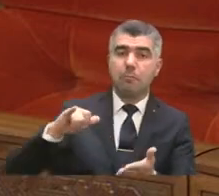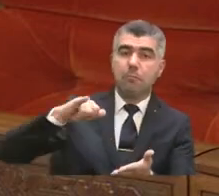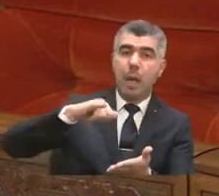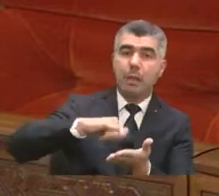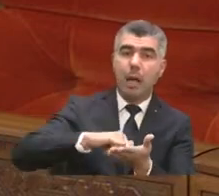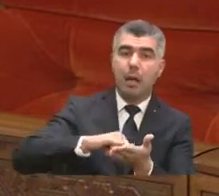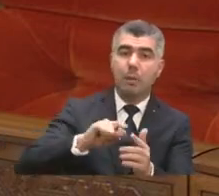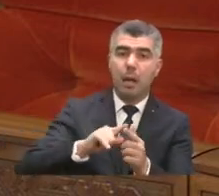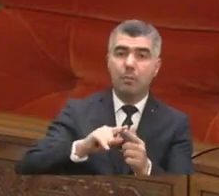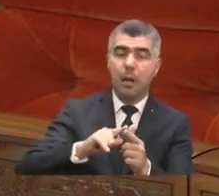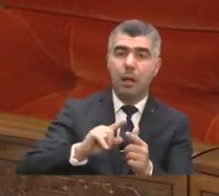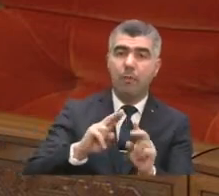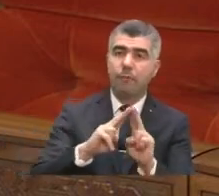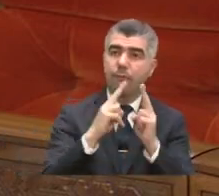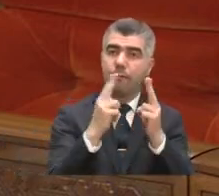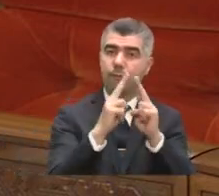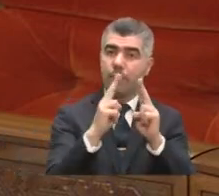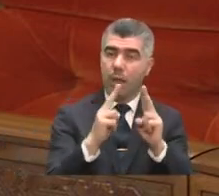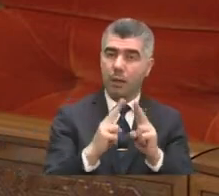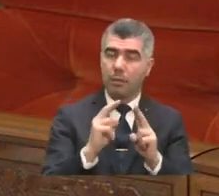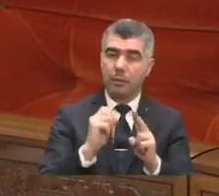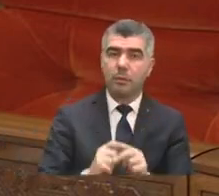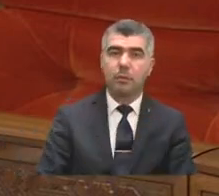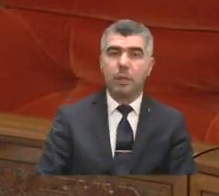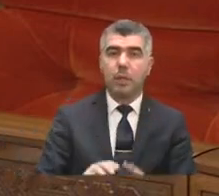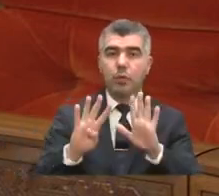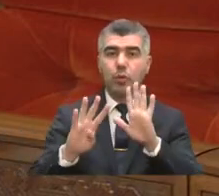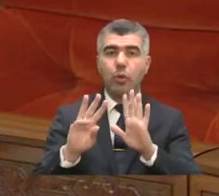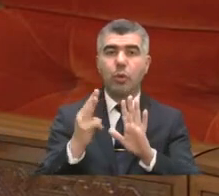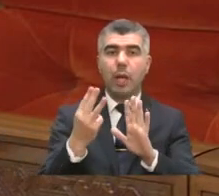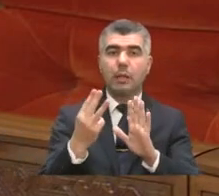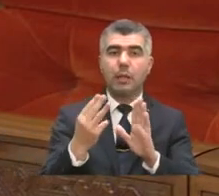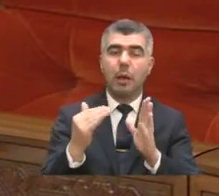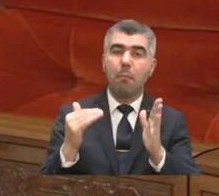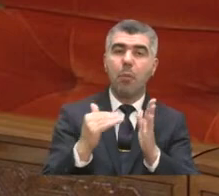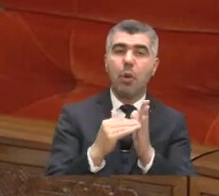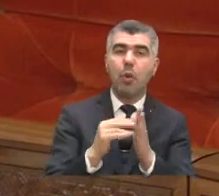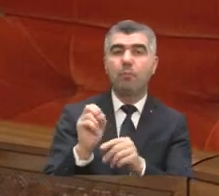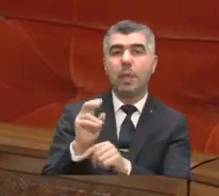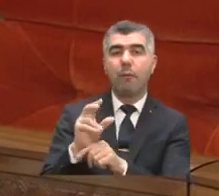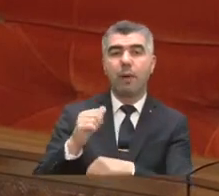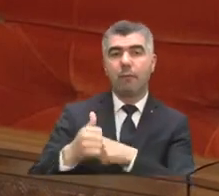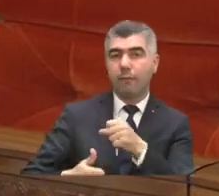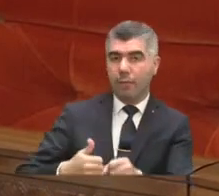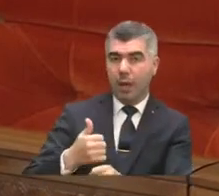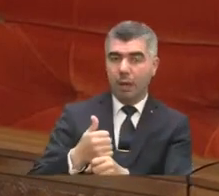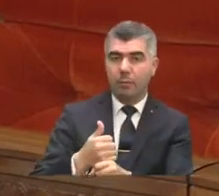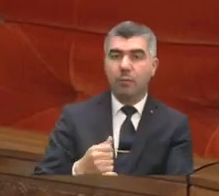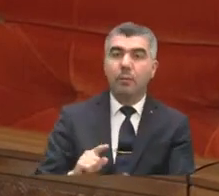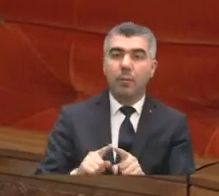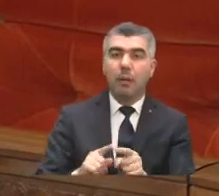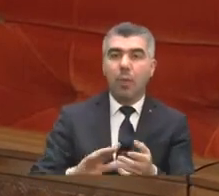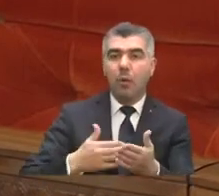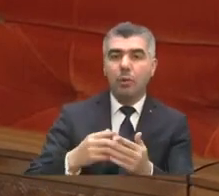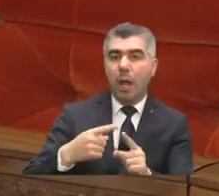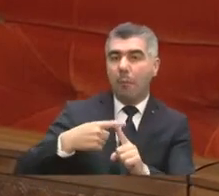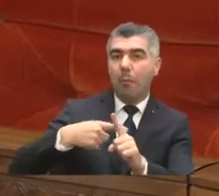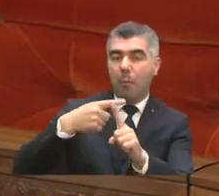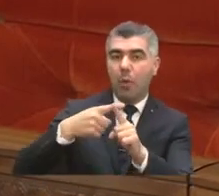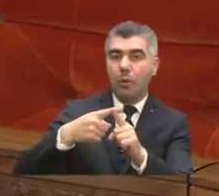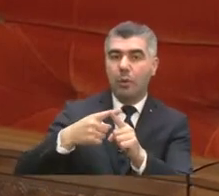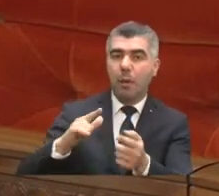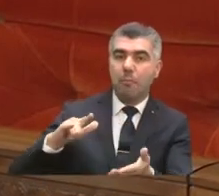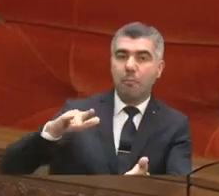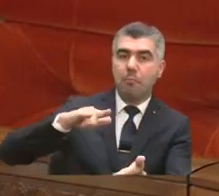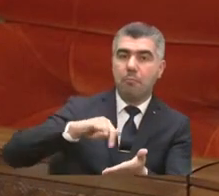دولي، والطاقة الإجمالية تصل إلى 39 مليون مسافر سنويا. من أجل ملائمة الطاقة الاستيعابية للمطارات بصفة